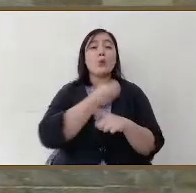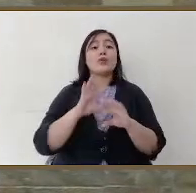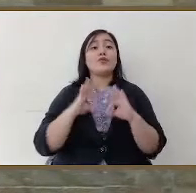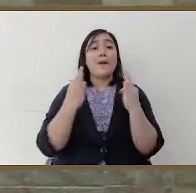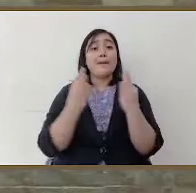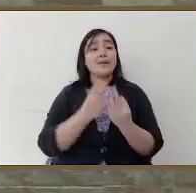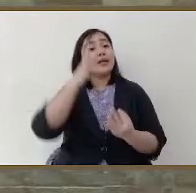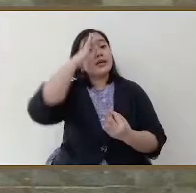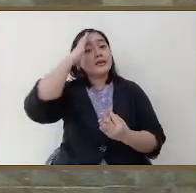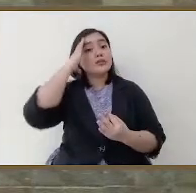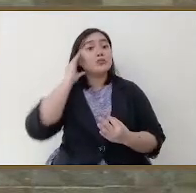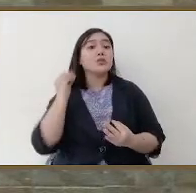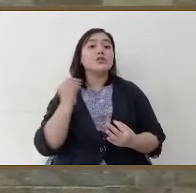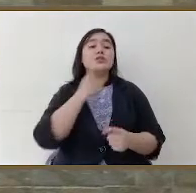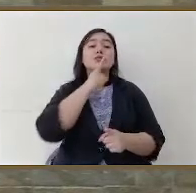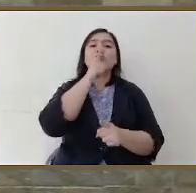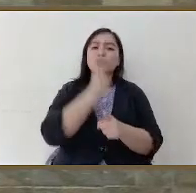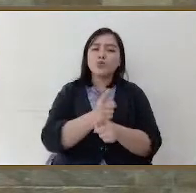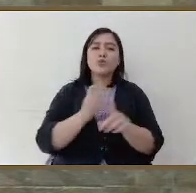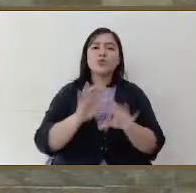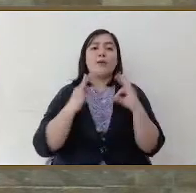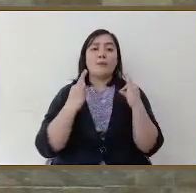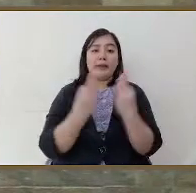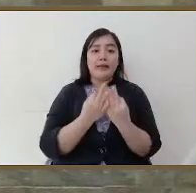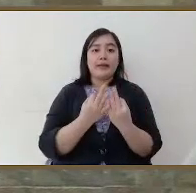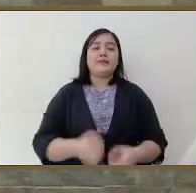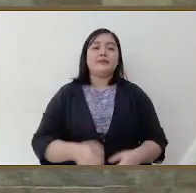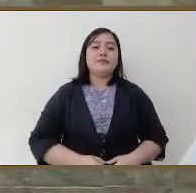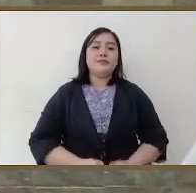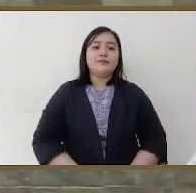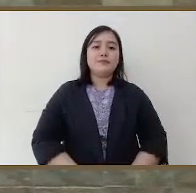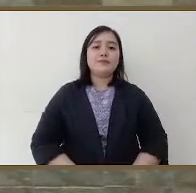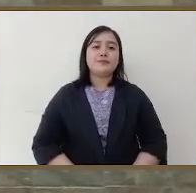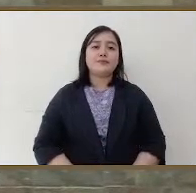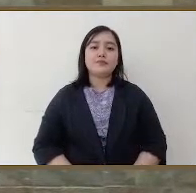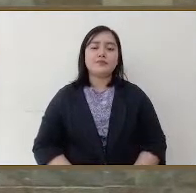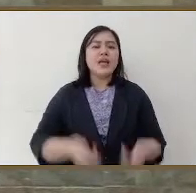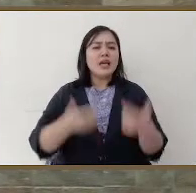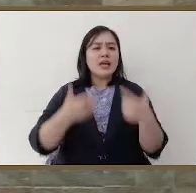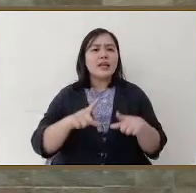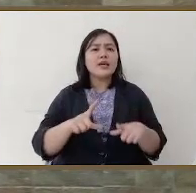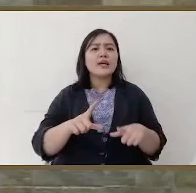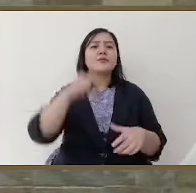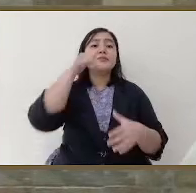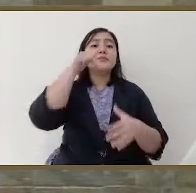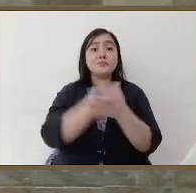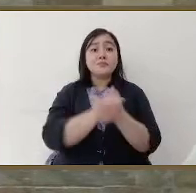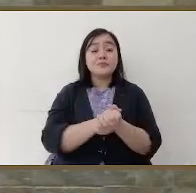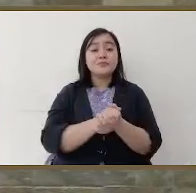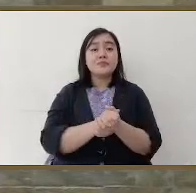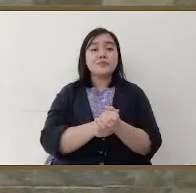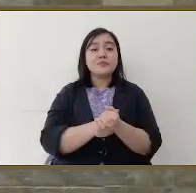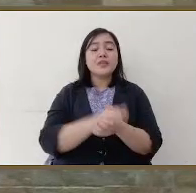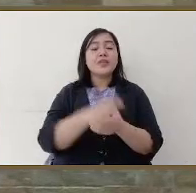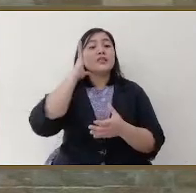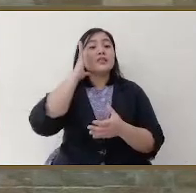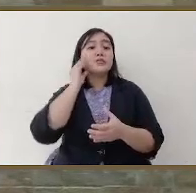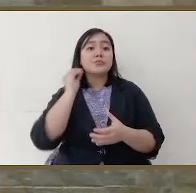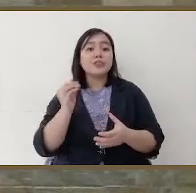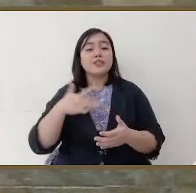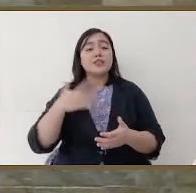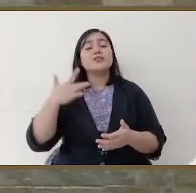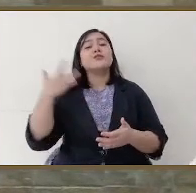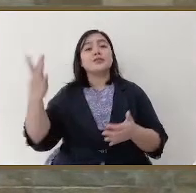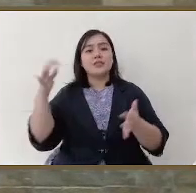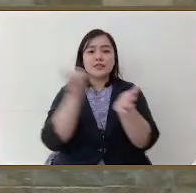Iparamdam natin sa ating pamilya na may pamilya sila. Iparamdam natin sa ating asawa na may pamilya ka. Iparamdam natin sa ating mga anak